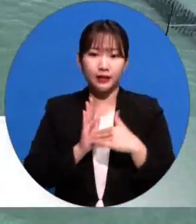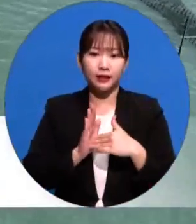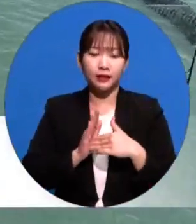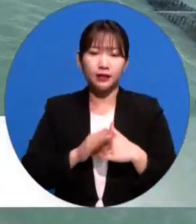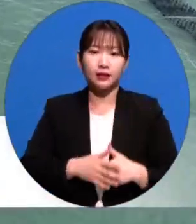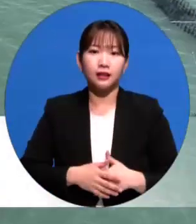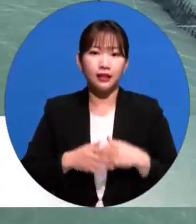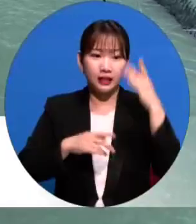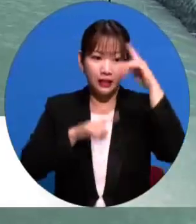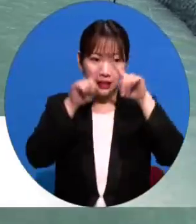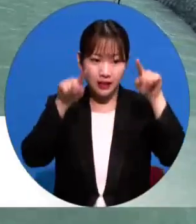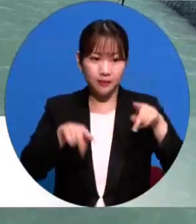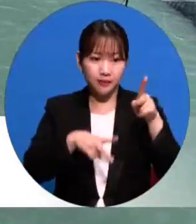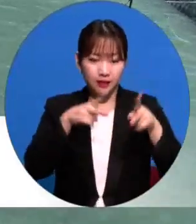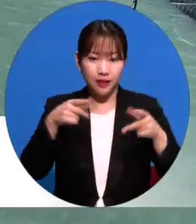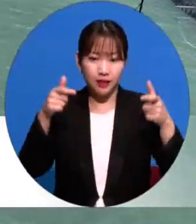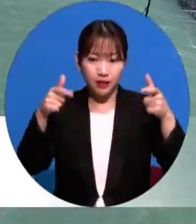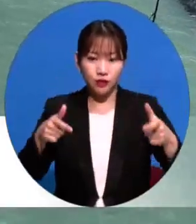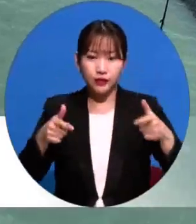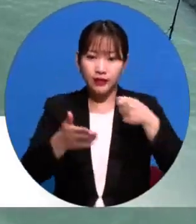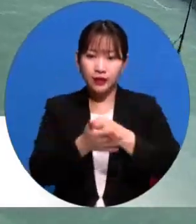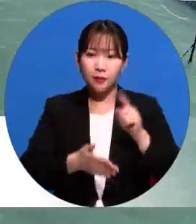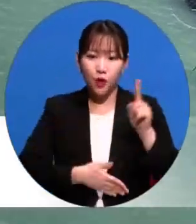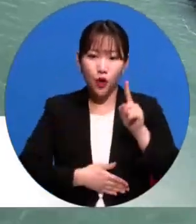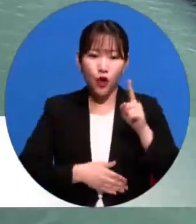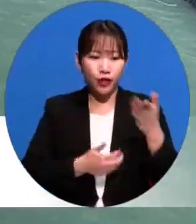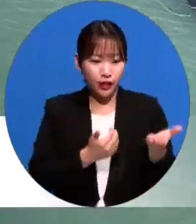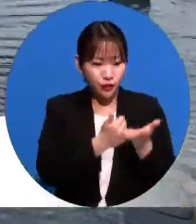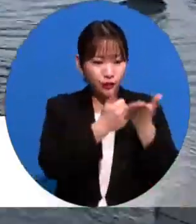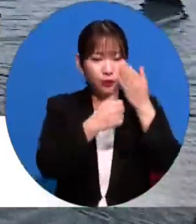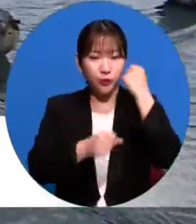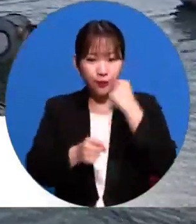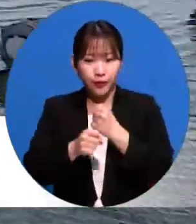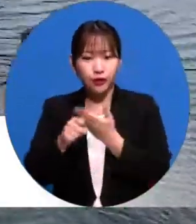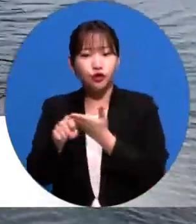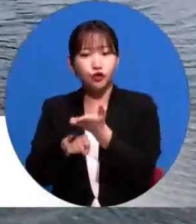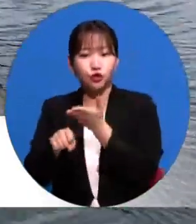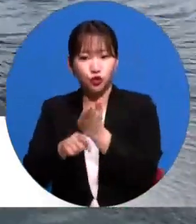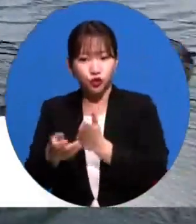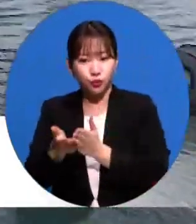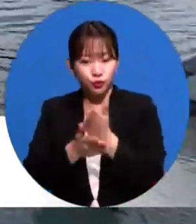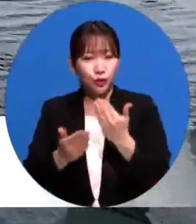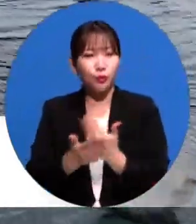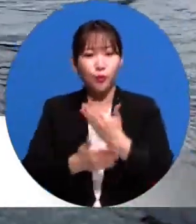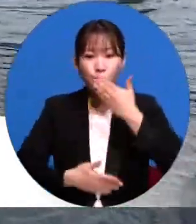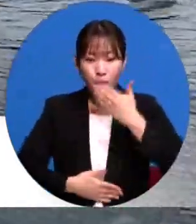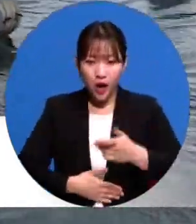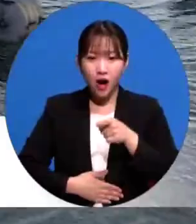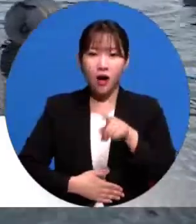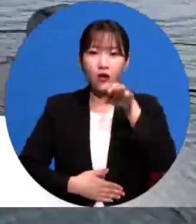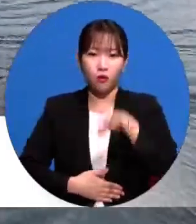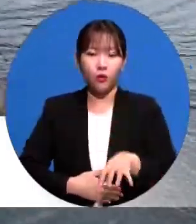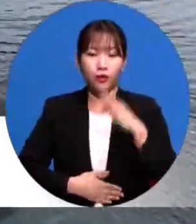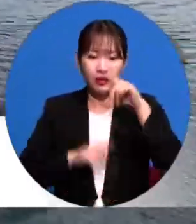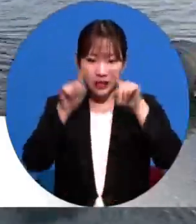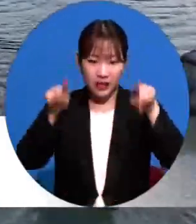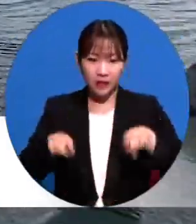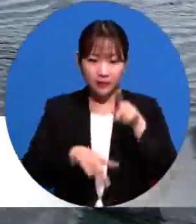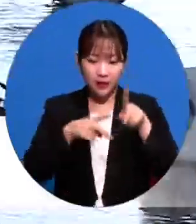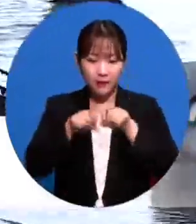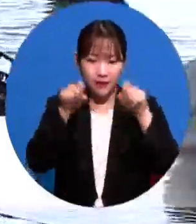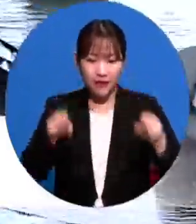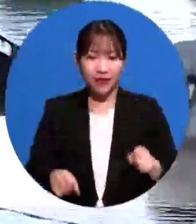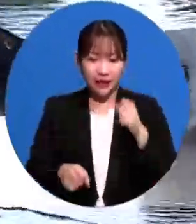김산업진흥구역 지정은 김 생산과 가공 수출 분야 성장 여권이 충분한 지역에서 김산업을